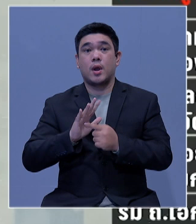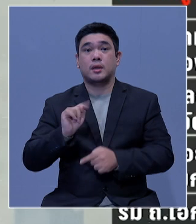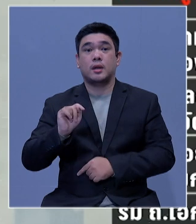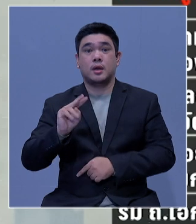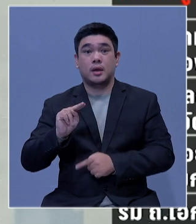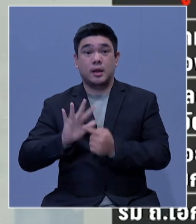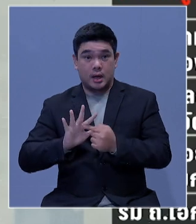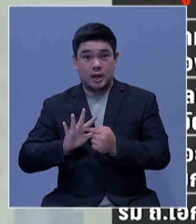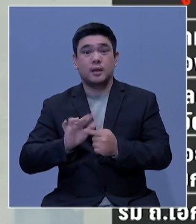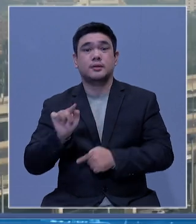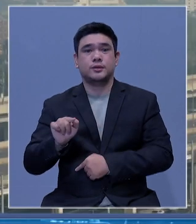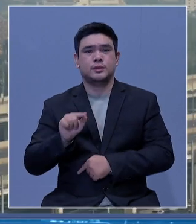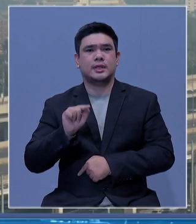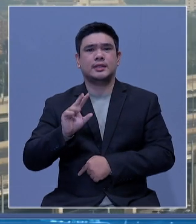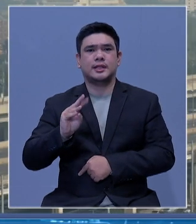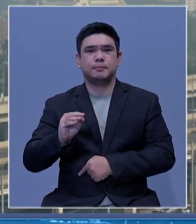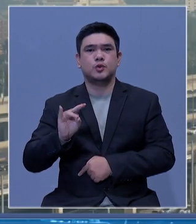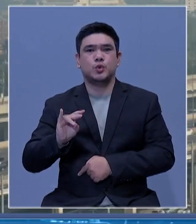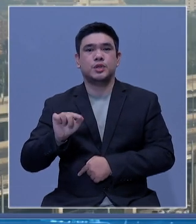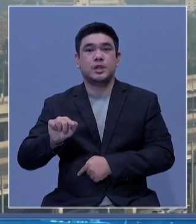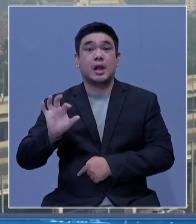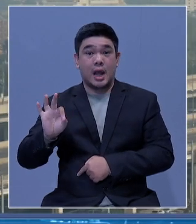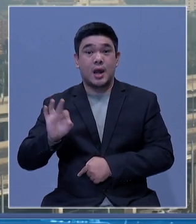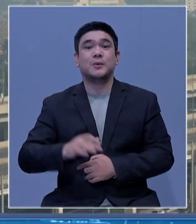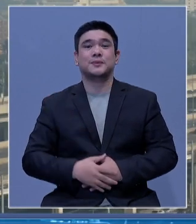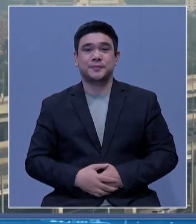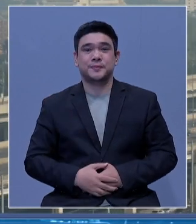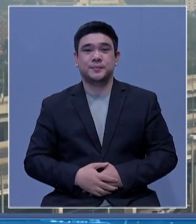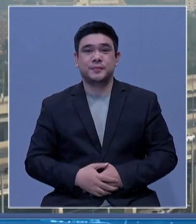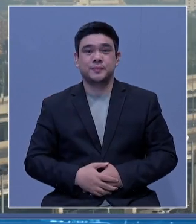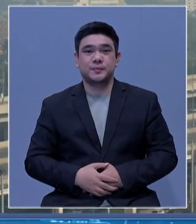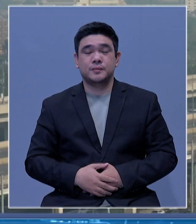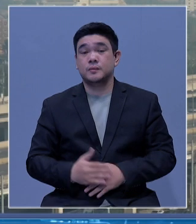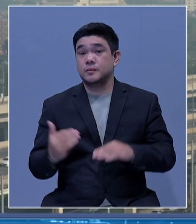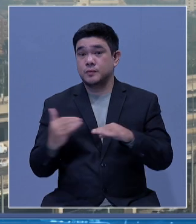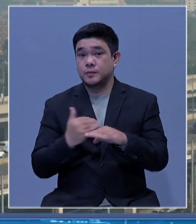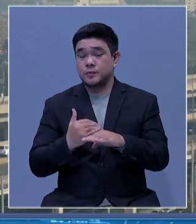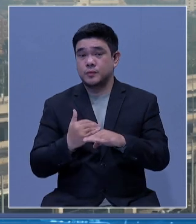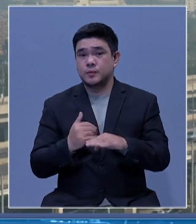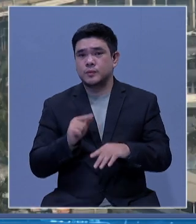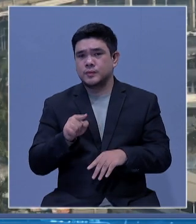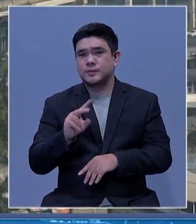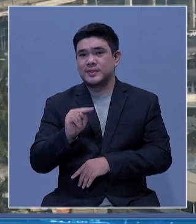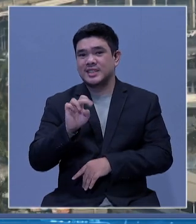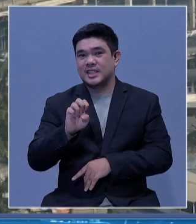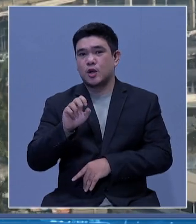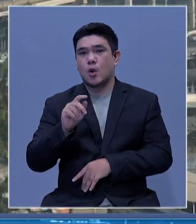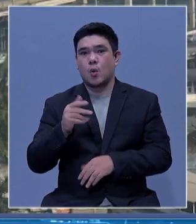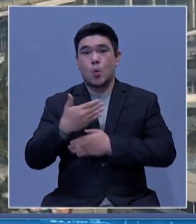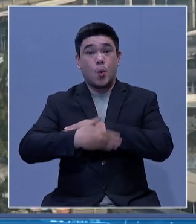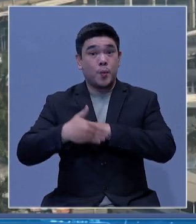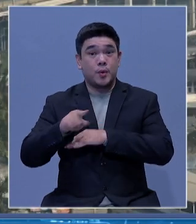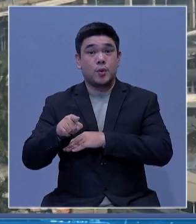กรุงเทพมหานคร 70.5ไมโครกรัมต่อลูกบาทเมตริมถนนซอยนิคมบ้านพักรถไฟ